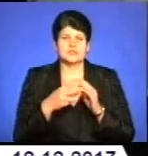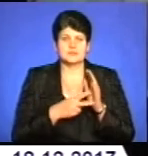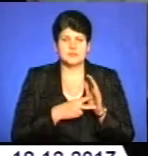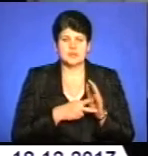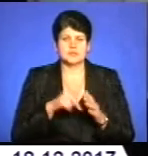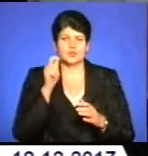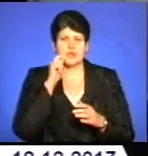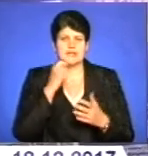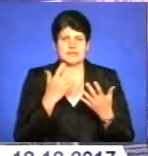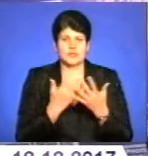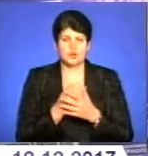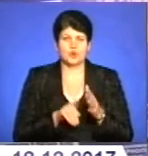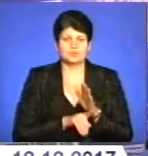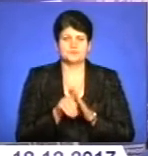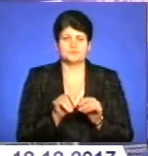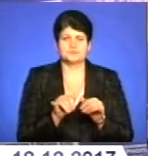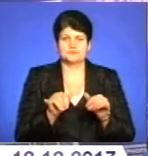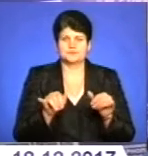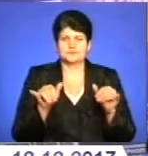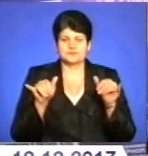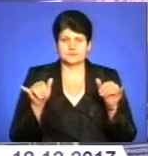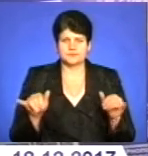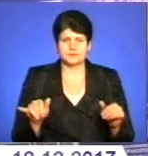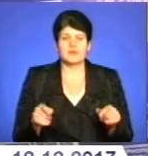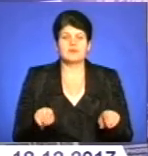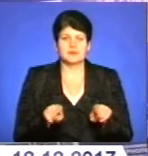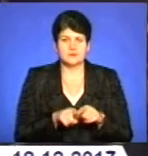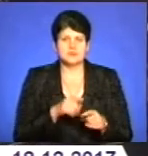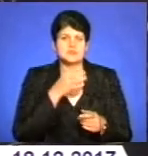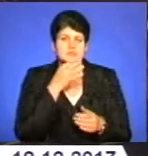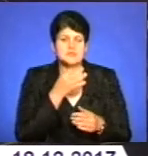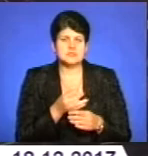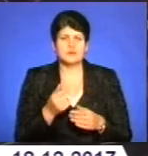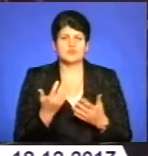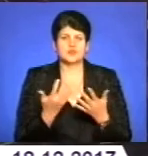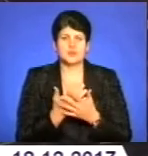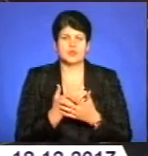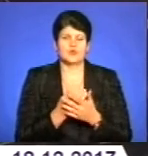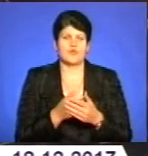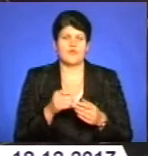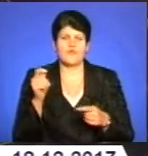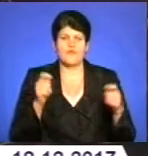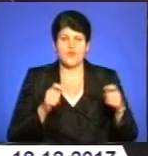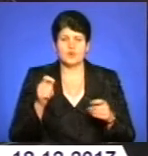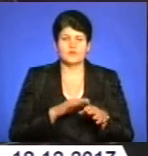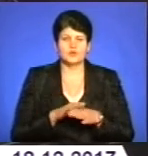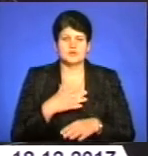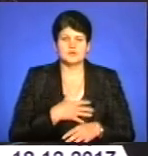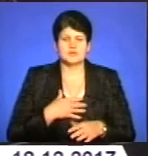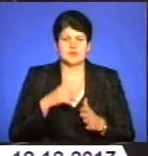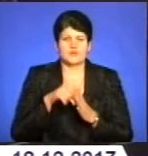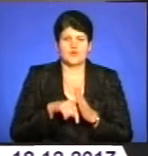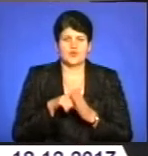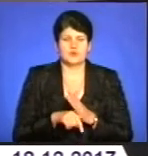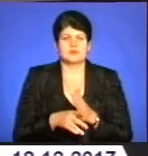зрухалось з мертвої точки, каже голова Держкіно Пилип Ільєнко. Він також зазначив, що кінофорум виконує важливу роль, бо є майданчиком для спілкування